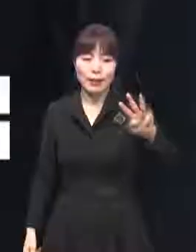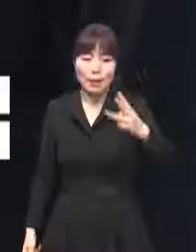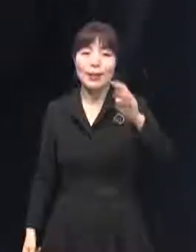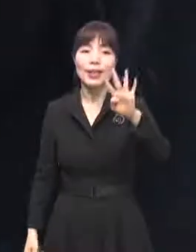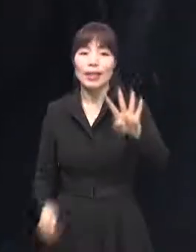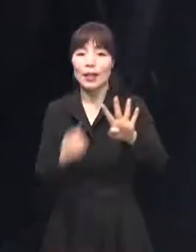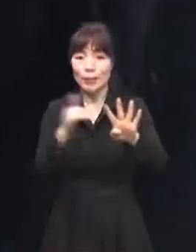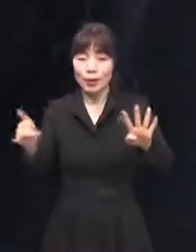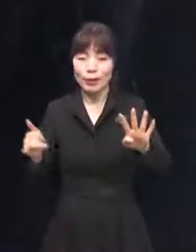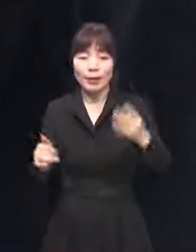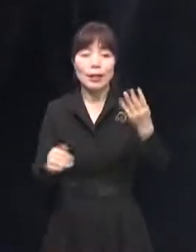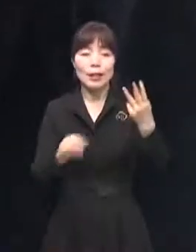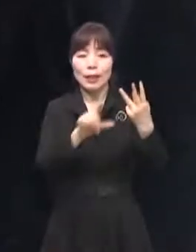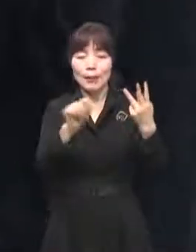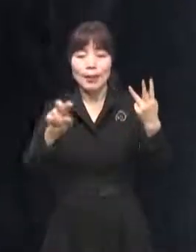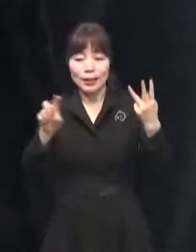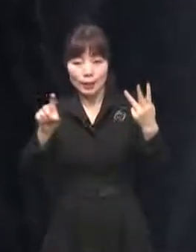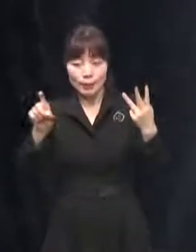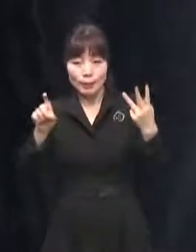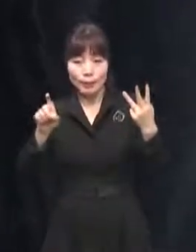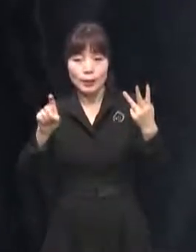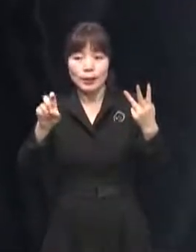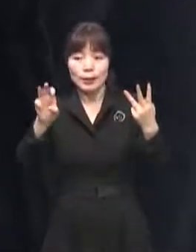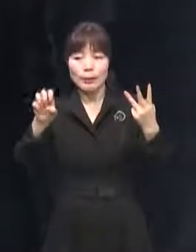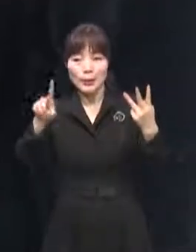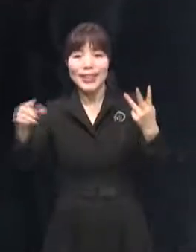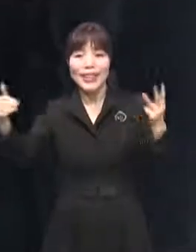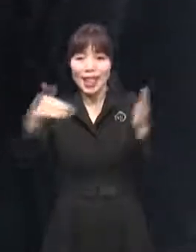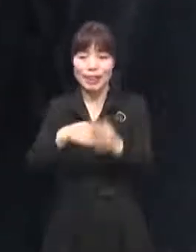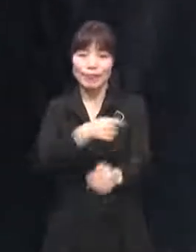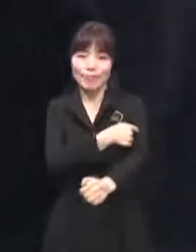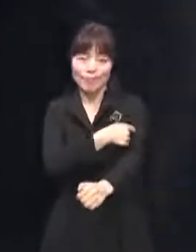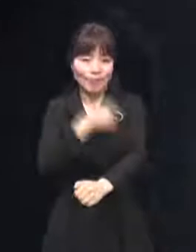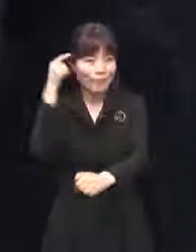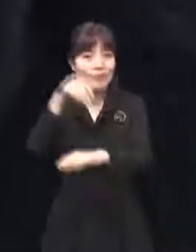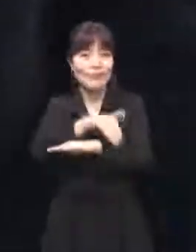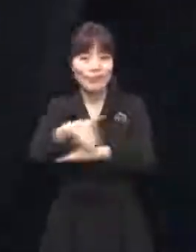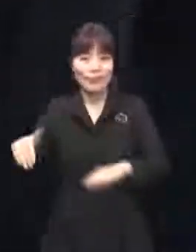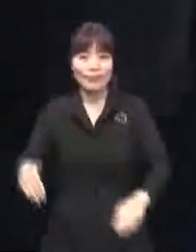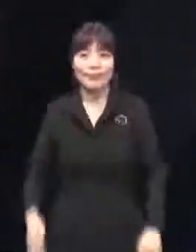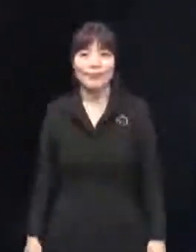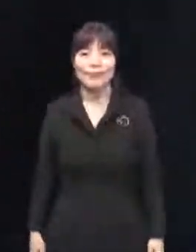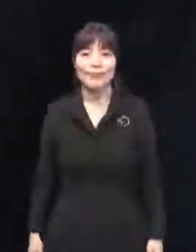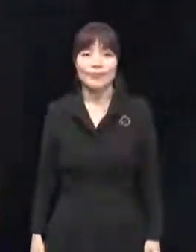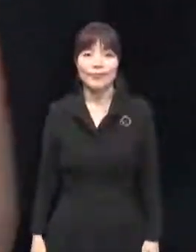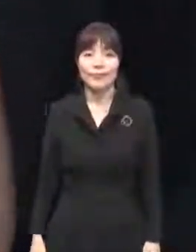오는 3월 31일까지 접종을 완료할 예정입니다. NIB 뉴스 원태규입니다.